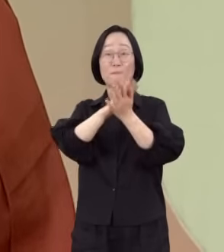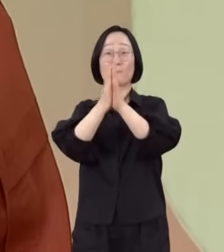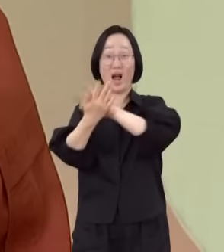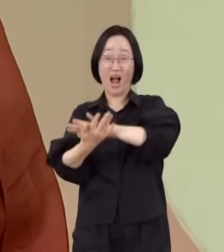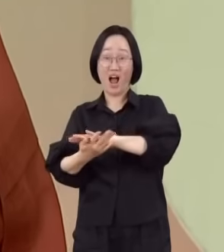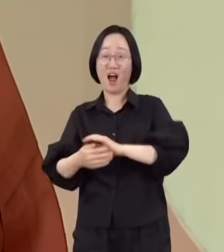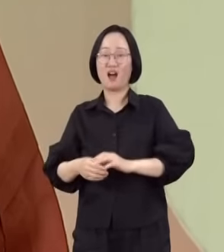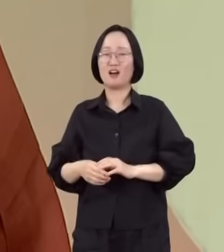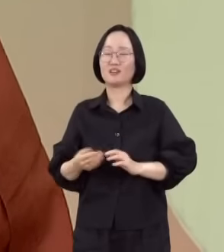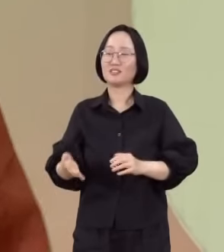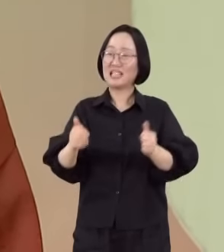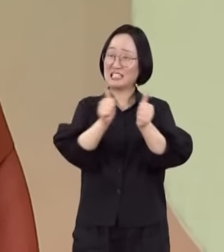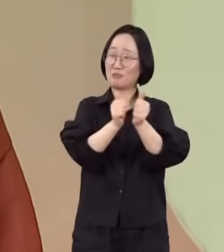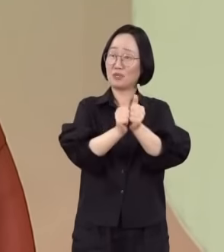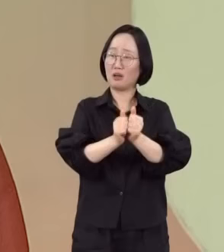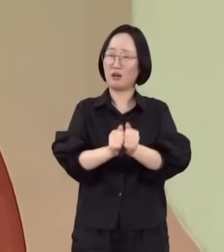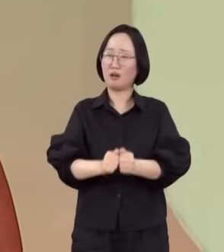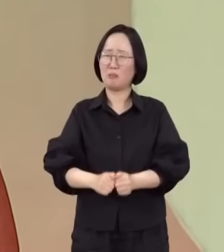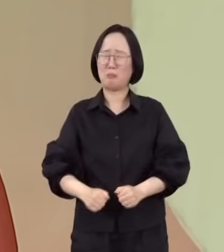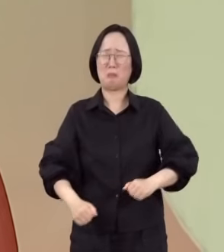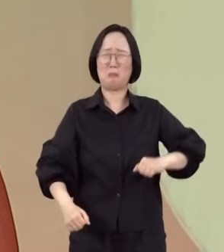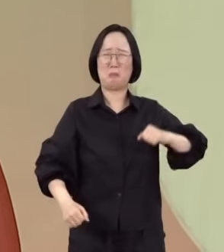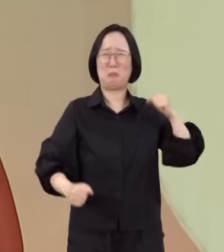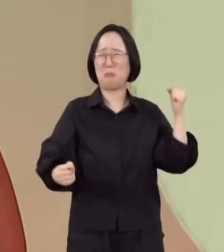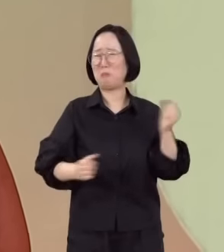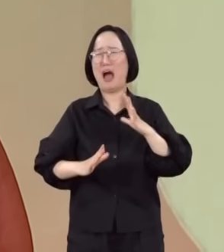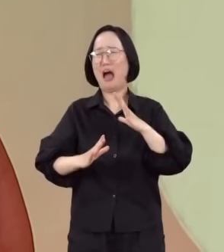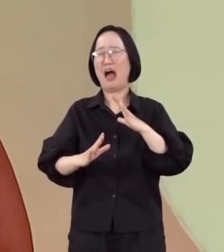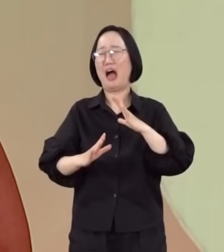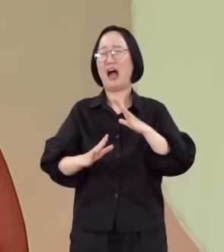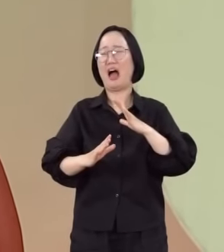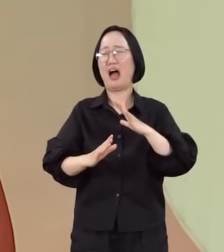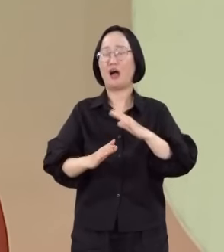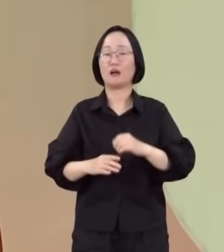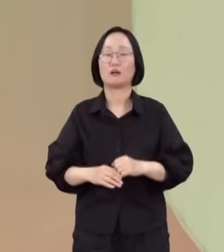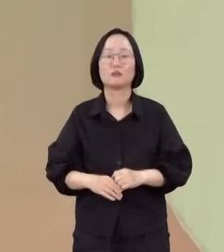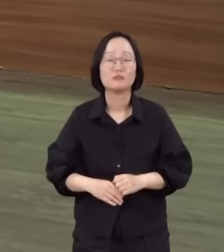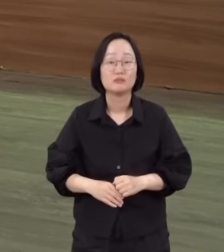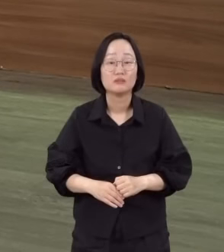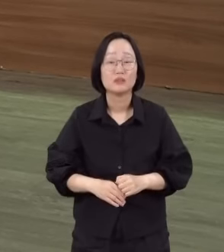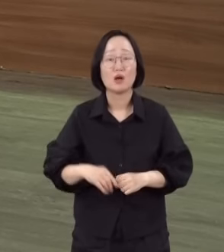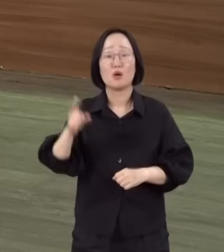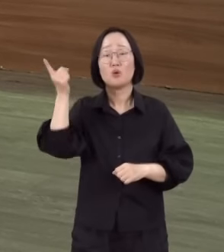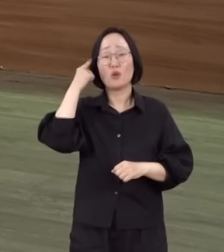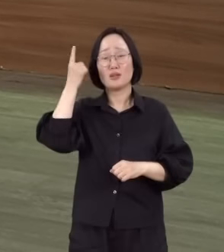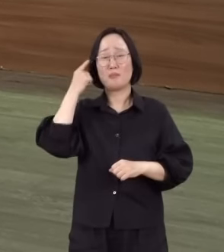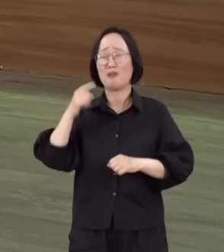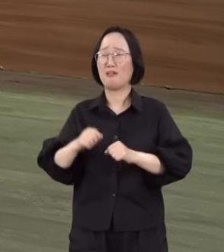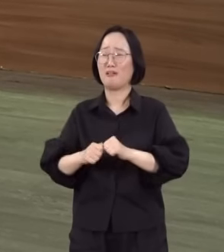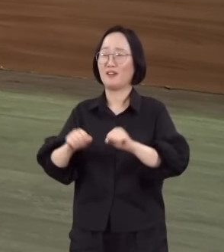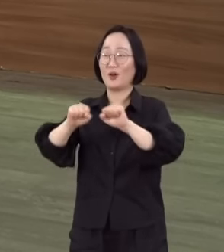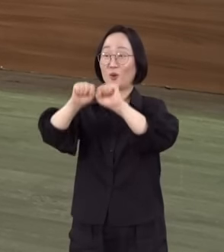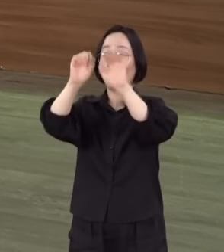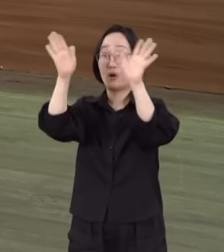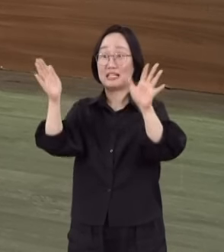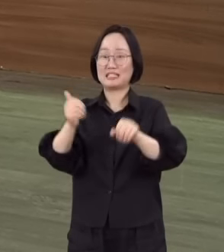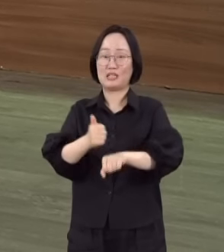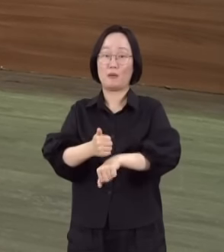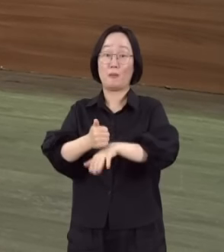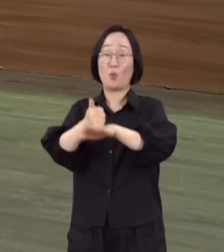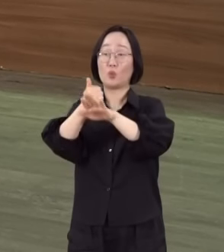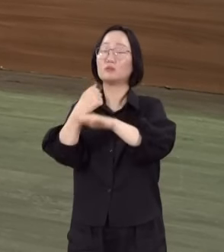거사님이 깜짝 놀랬어요 왜 놀랐냐 관세음보살님